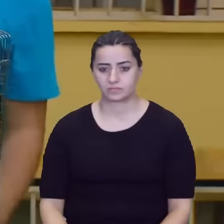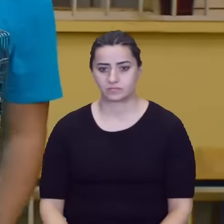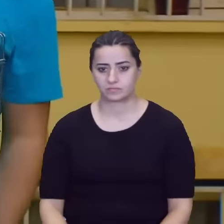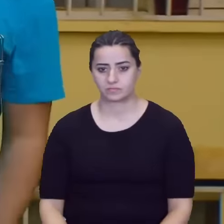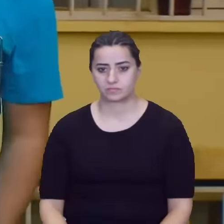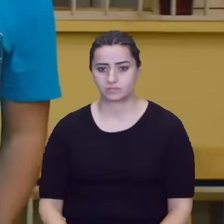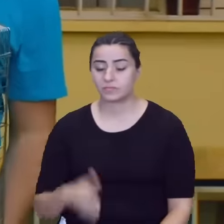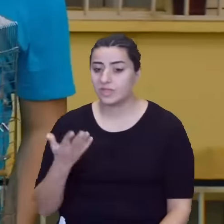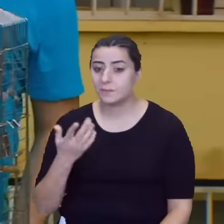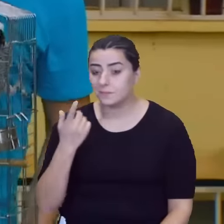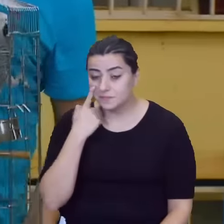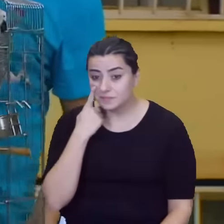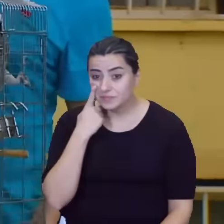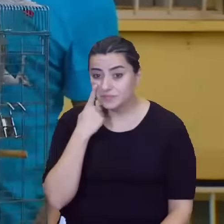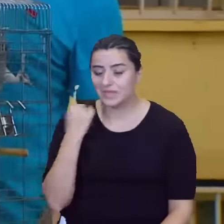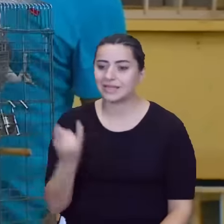şey,